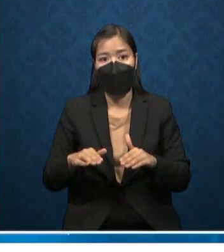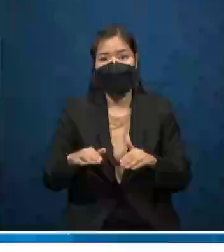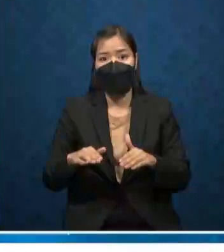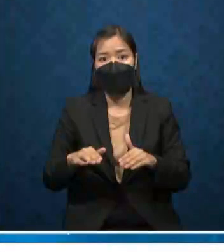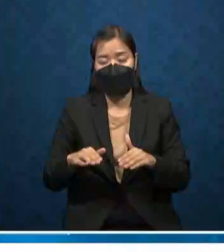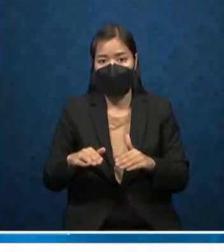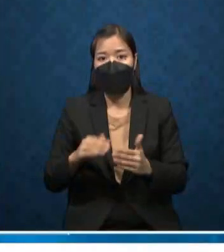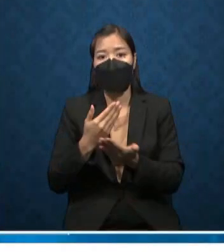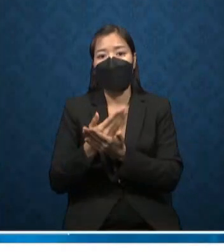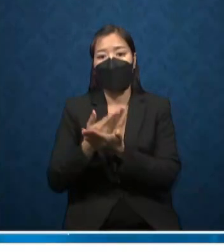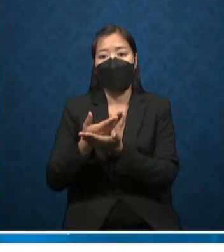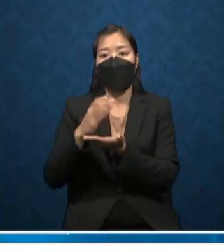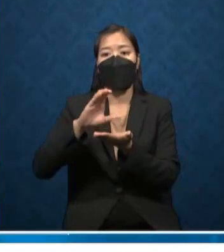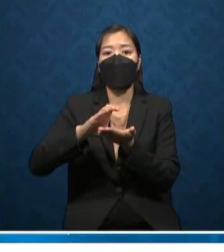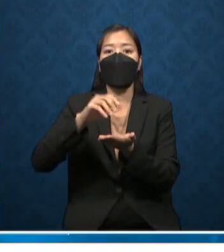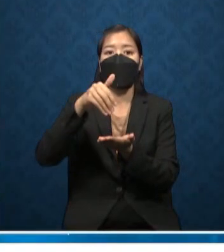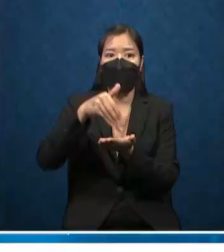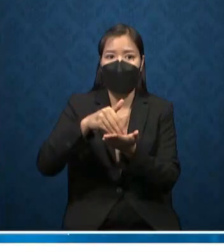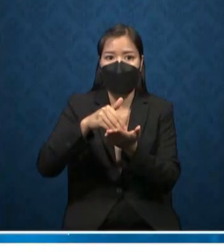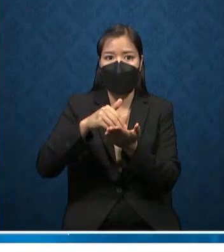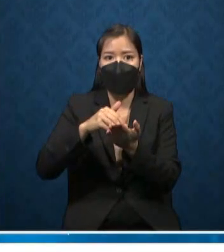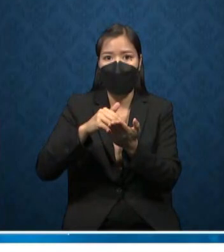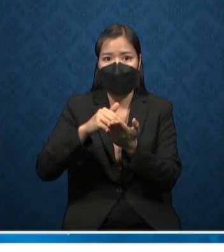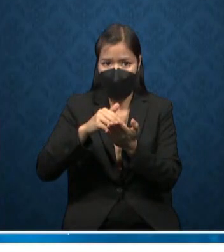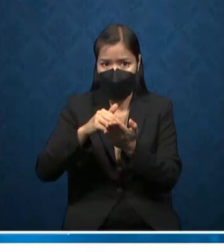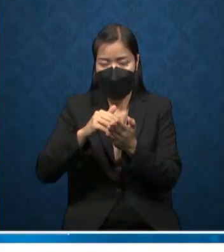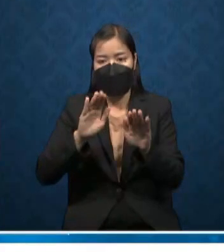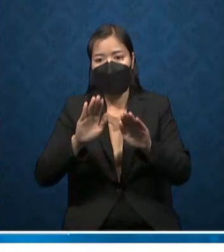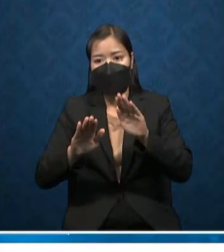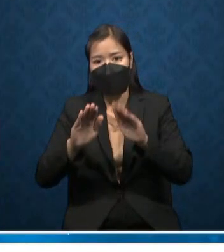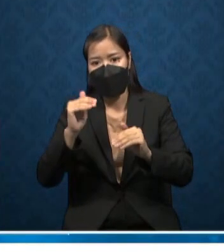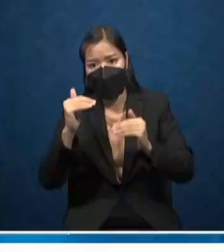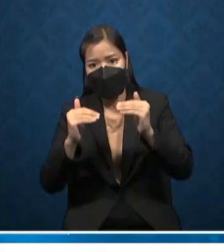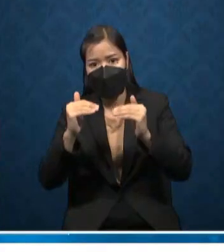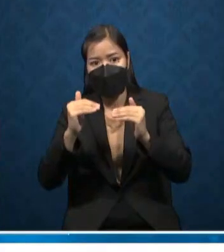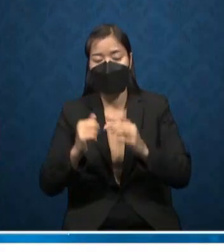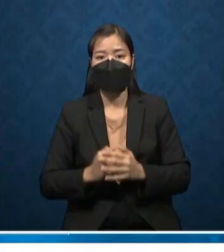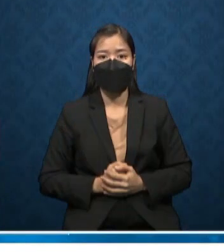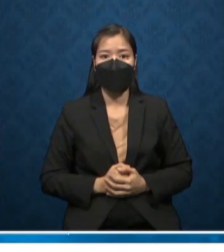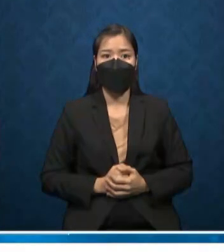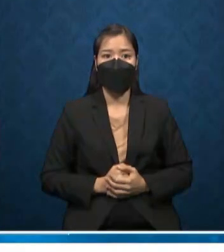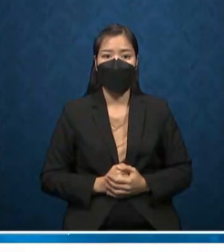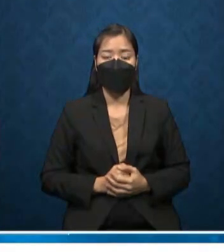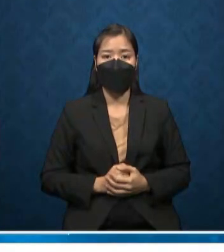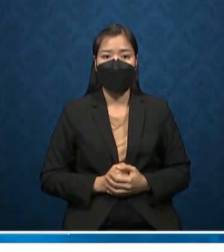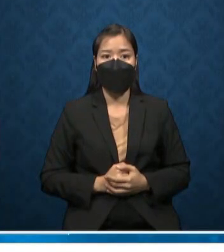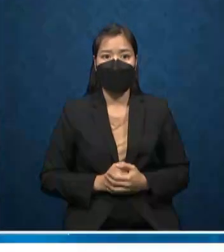ตั้งรายการงบการที่ใกล้เคียงกับความต้องการที่เพิ่มมากขึ้นนะครับการโอนจึงลดน้อยลงน